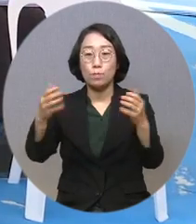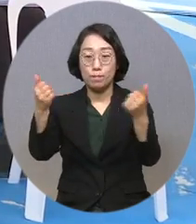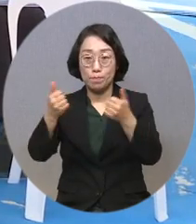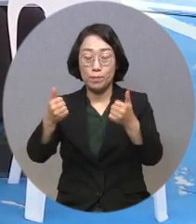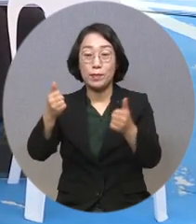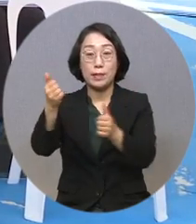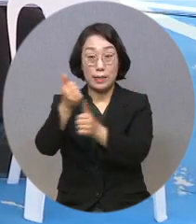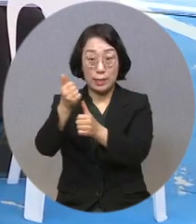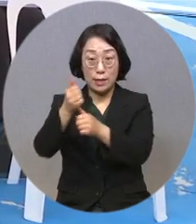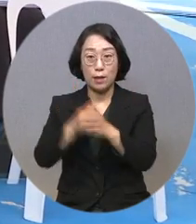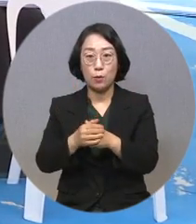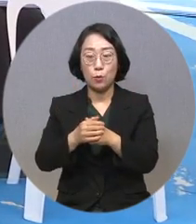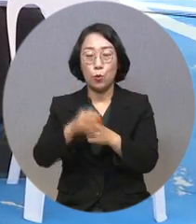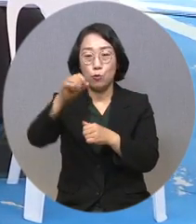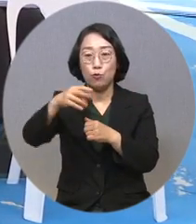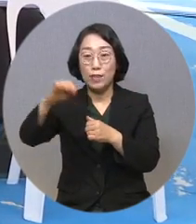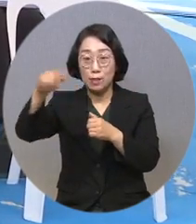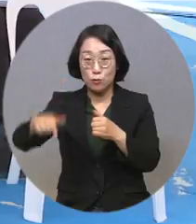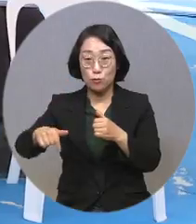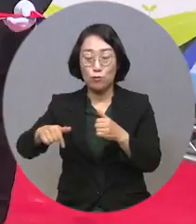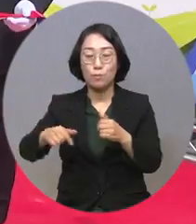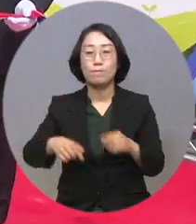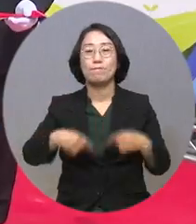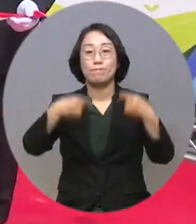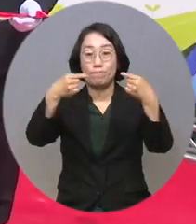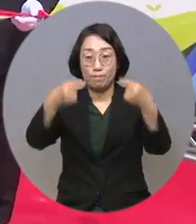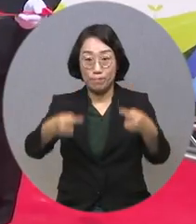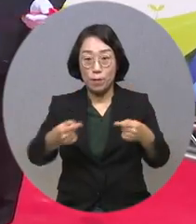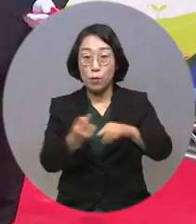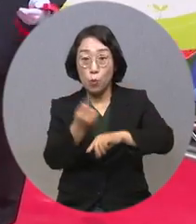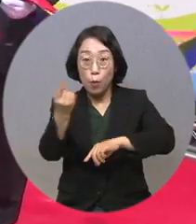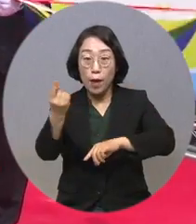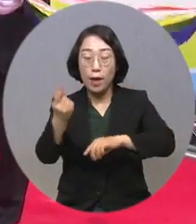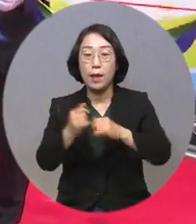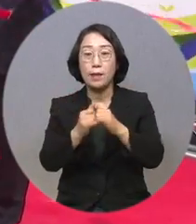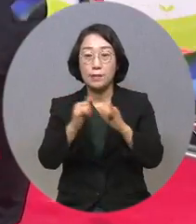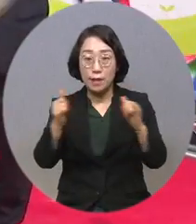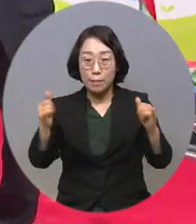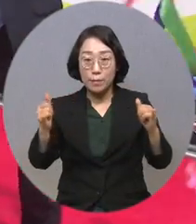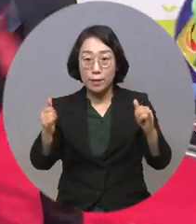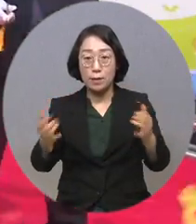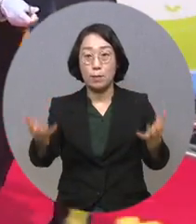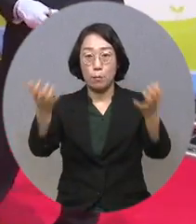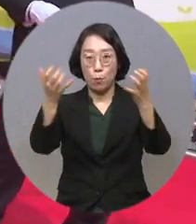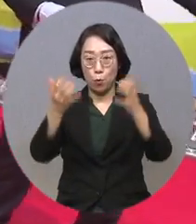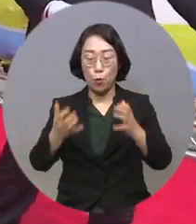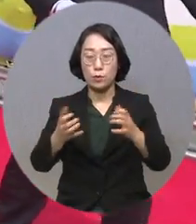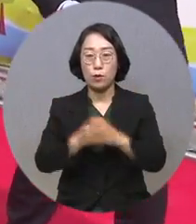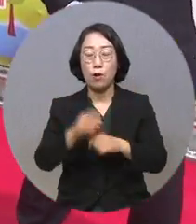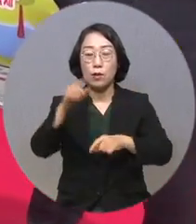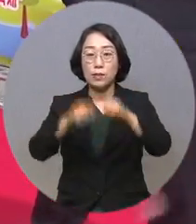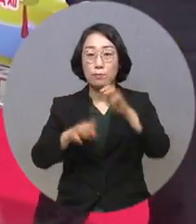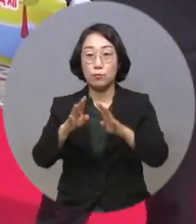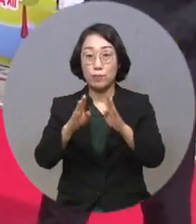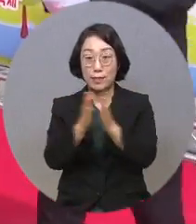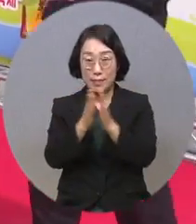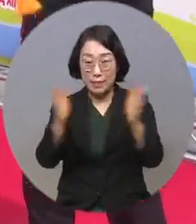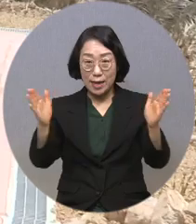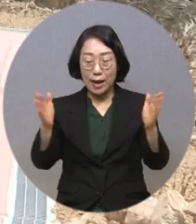전북도 환경녹지국장을 비롯한 관계자와 지역 주민 등이 참석해 위도 치유의숲을 함께